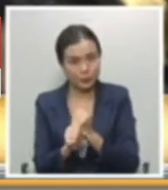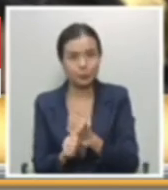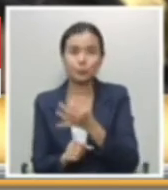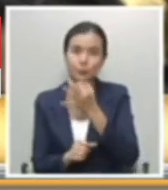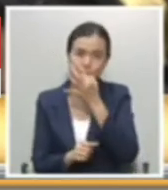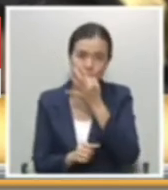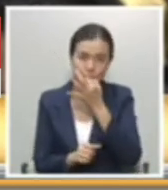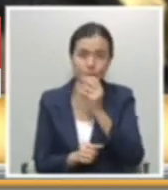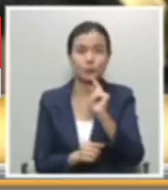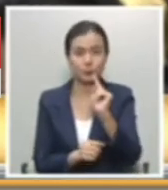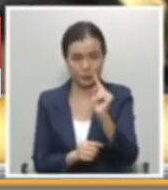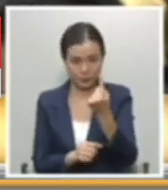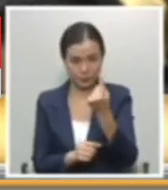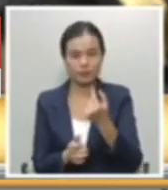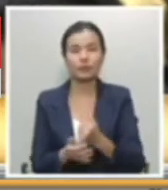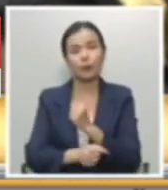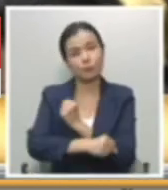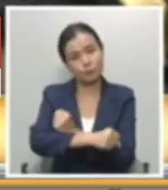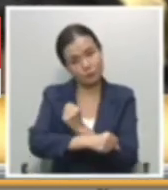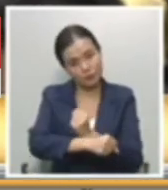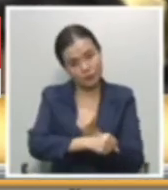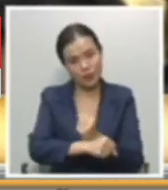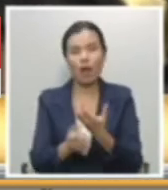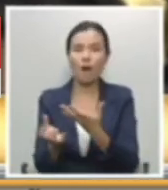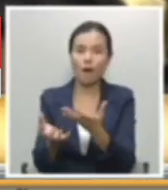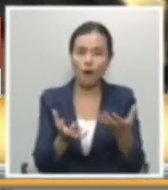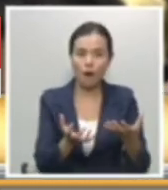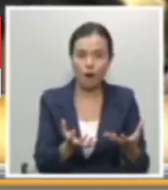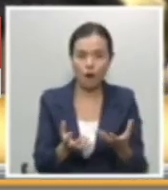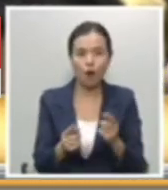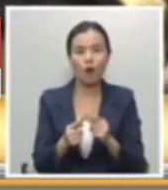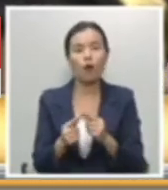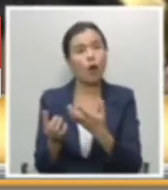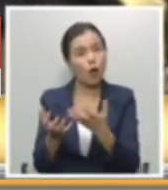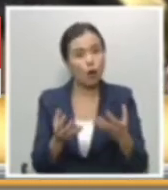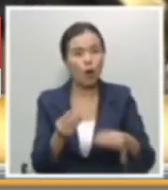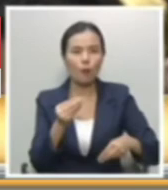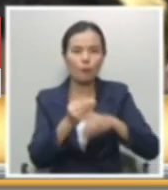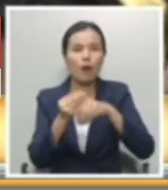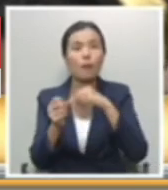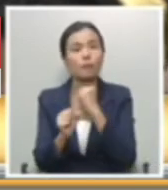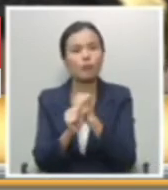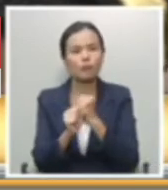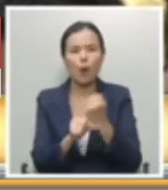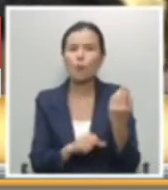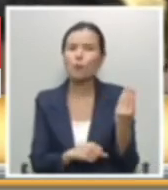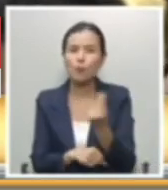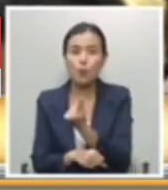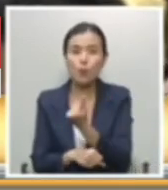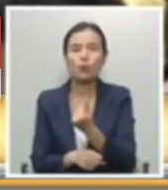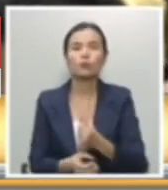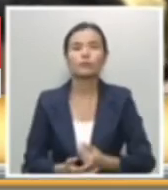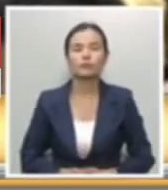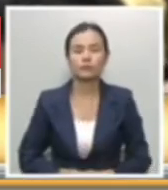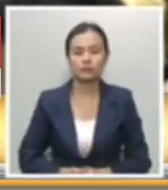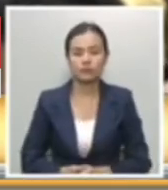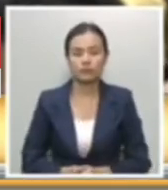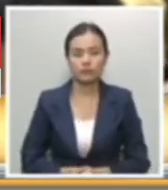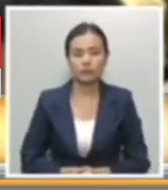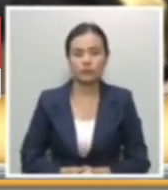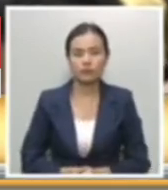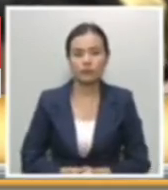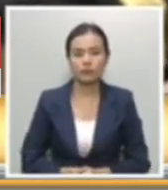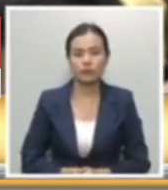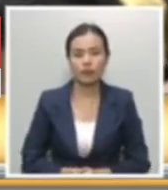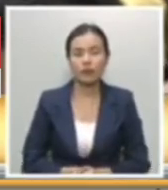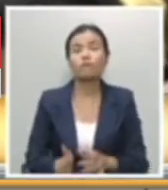ใหม่เพิ่มผลผลิตการผลิตให้ได้โดยเร็วที่สุดนะครับการ